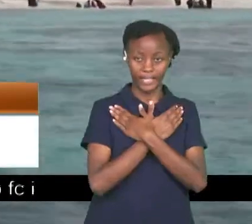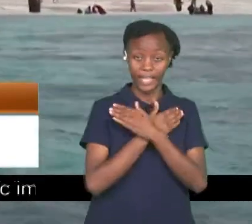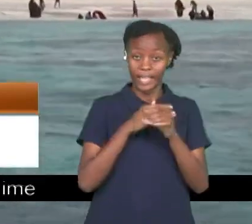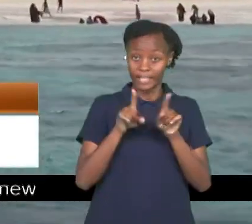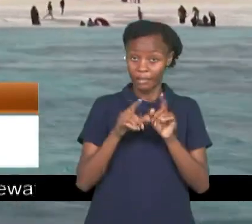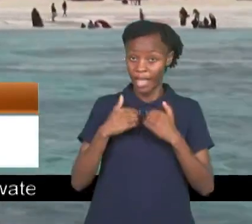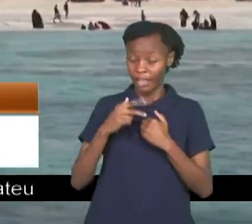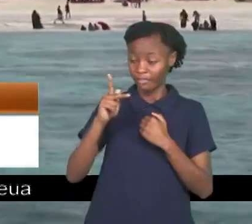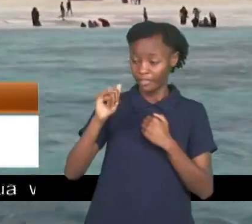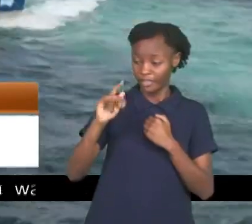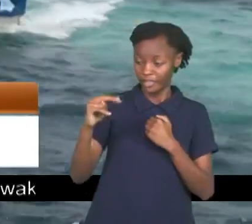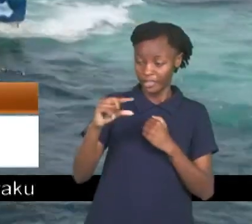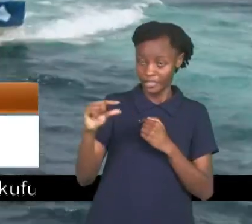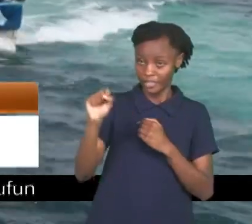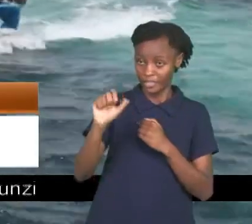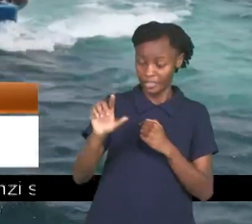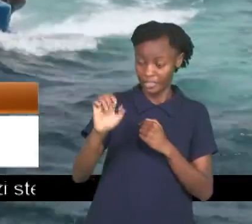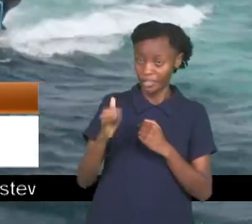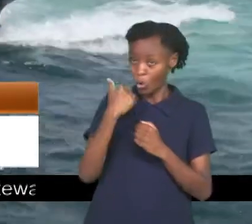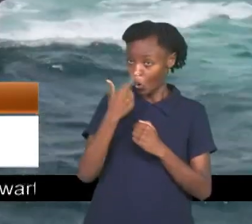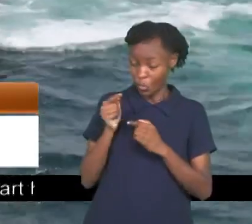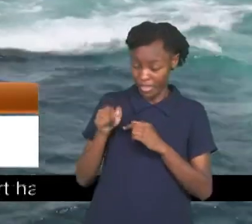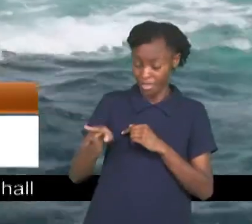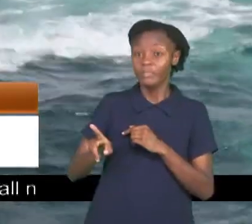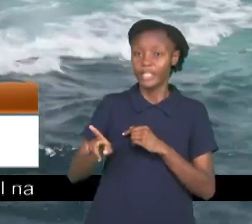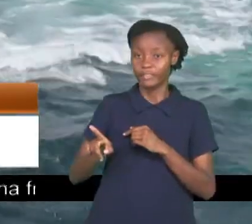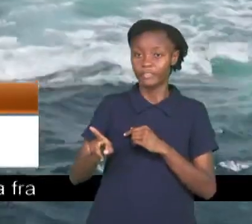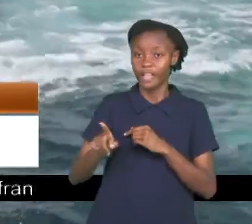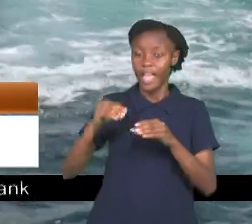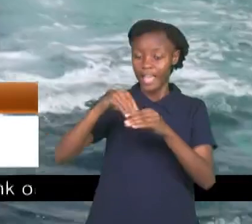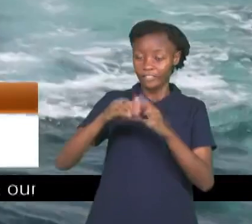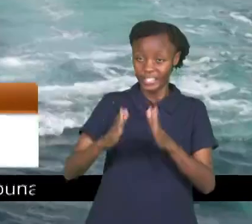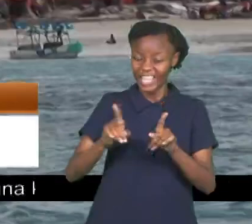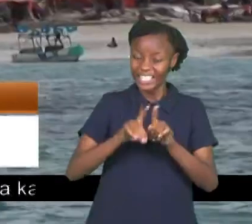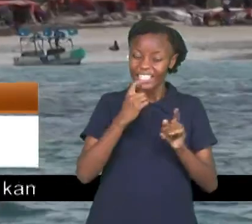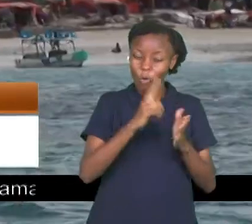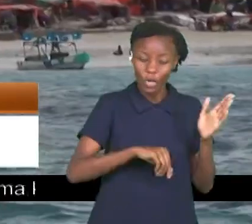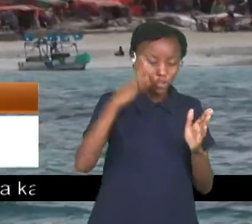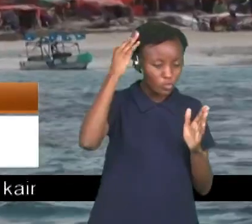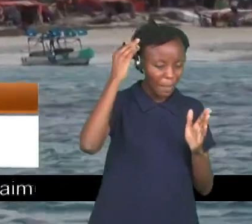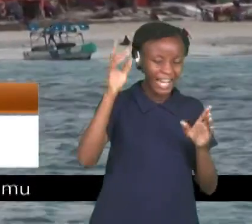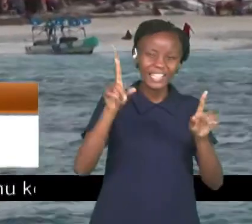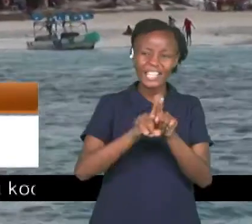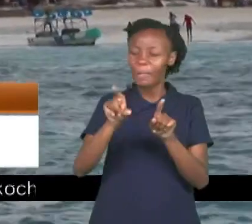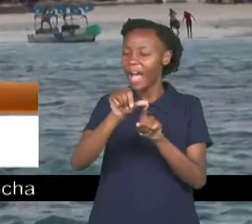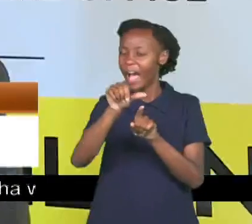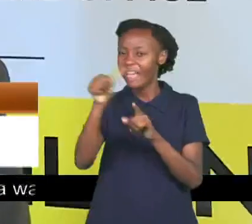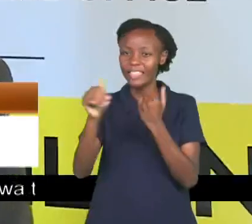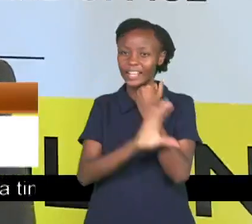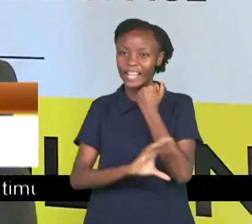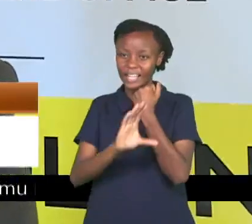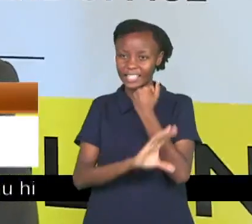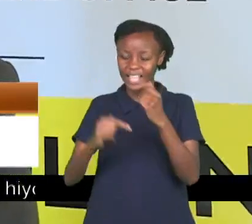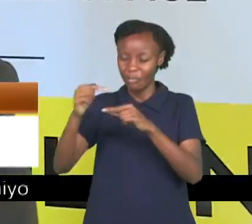mwekezaji wa Somalia kutoka taifa la nje, na kwake taifa la Somalia ni taifa sawa na lingine katika swala la uwekezaji.